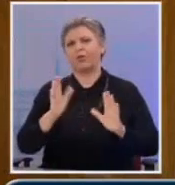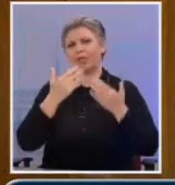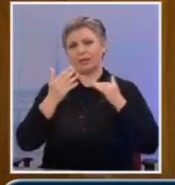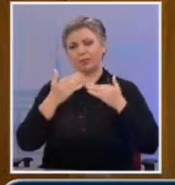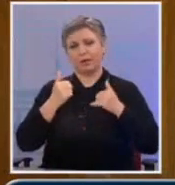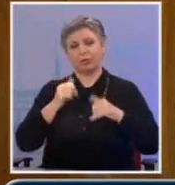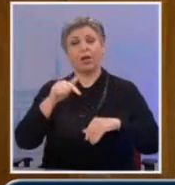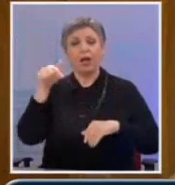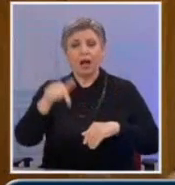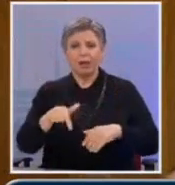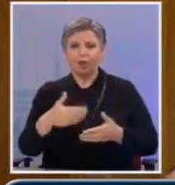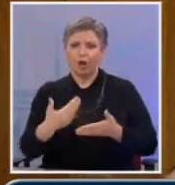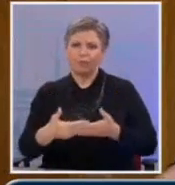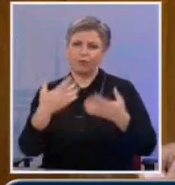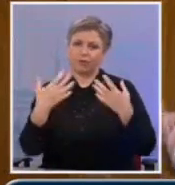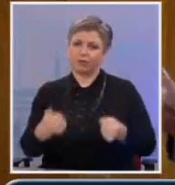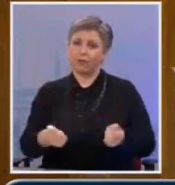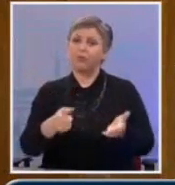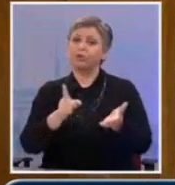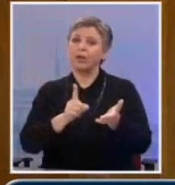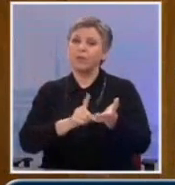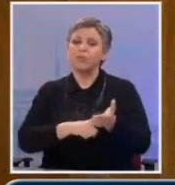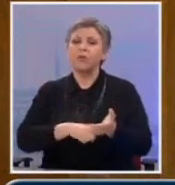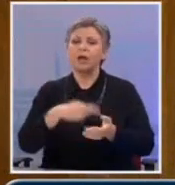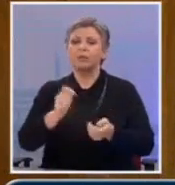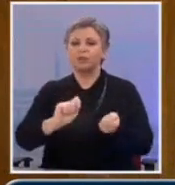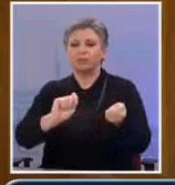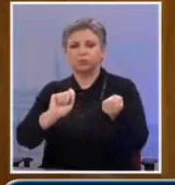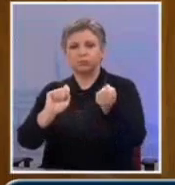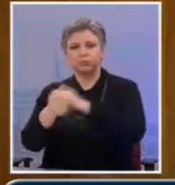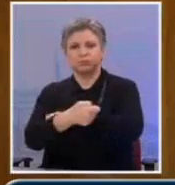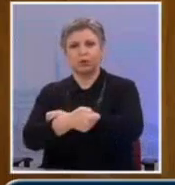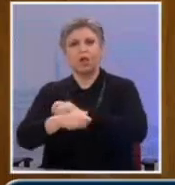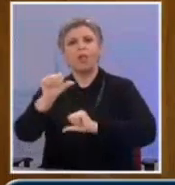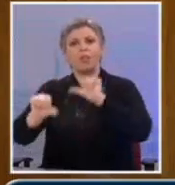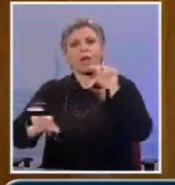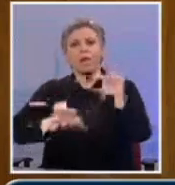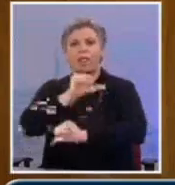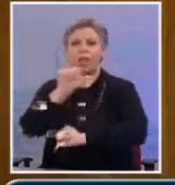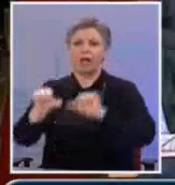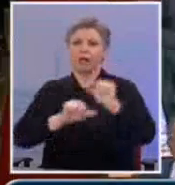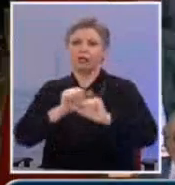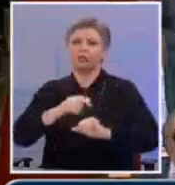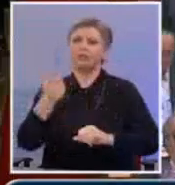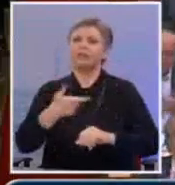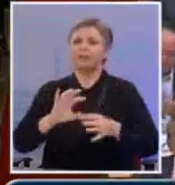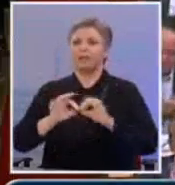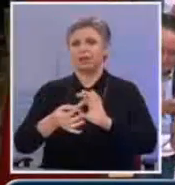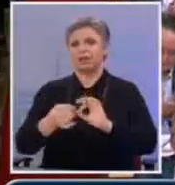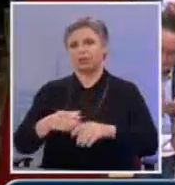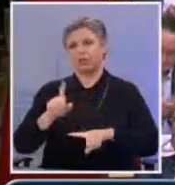συνθήκες να προχωρήσουμε όχι μόνο σε άλλο προϋπολογισμό, αλλά σε μια άλλη σελίδα στην ιστορία της χώρας μας. Ευχαριστούμε, κύριε Πρόεδρε.